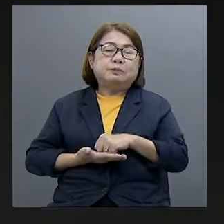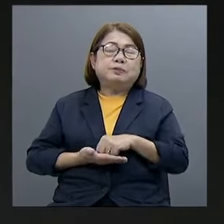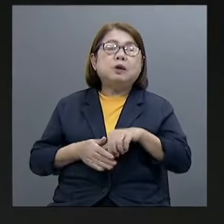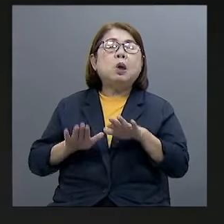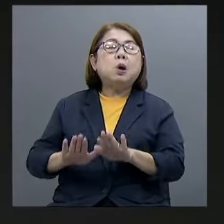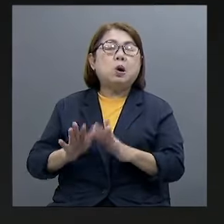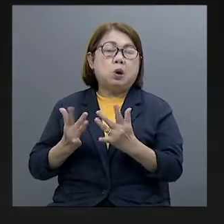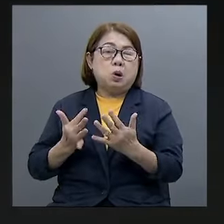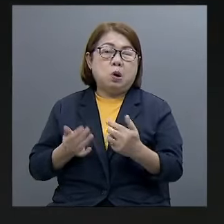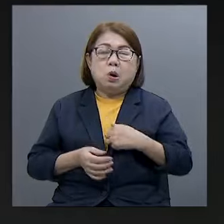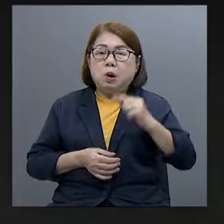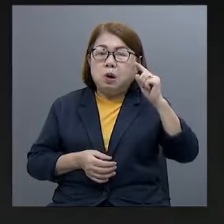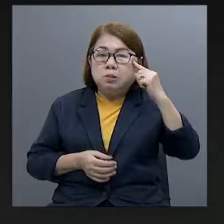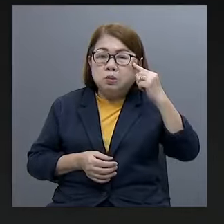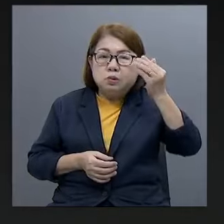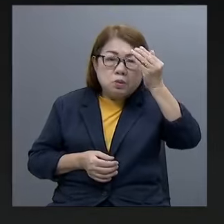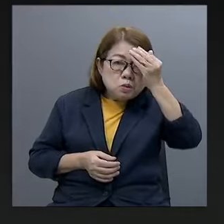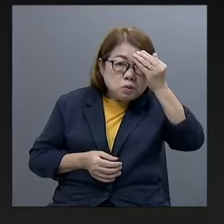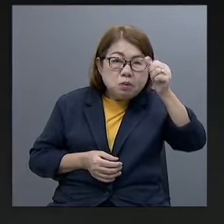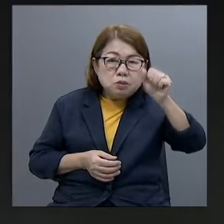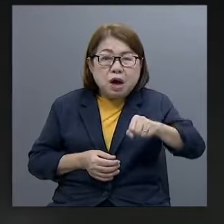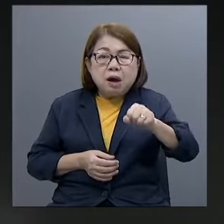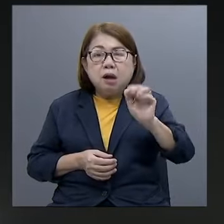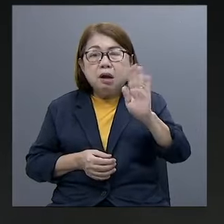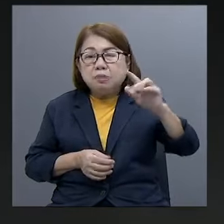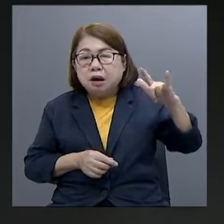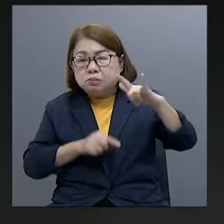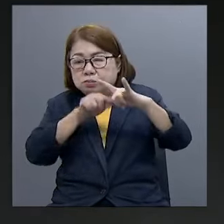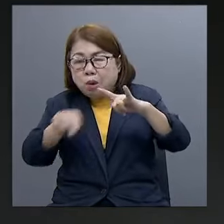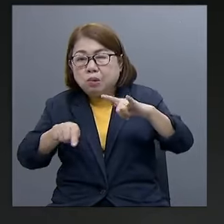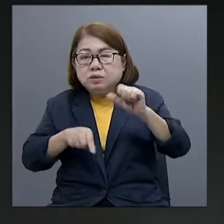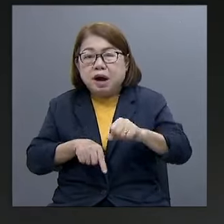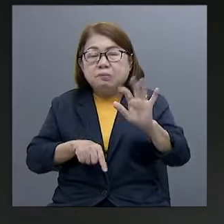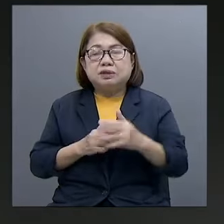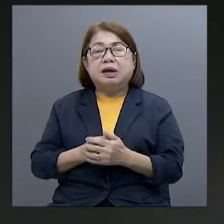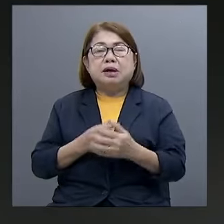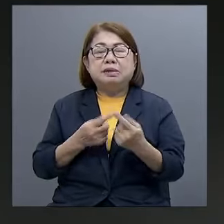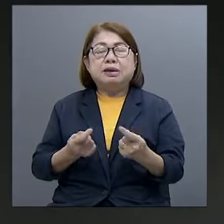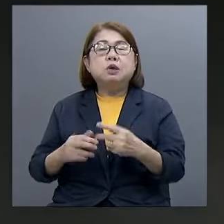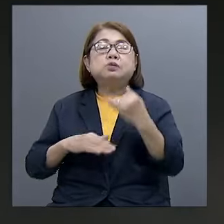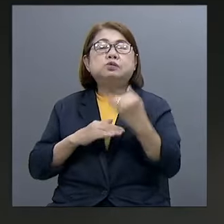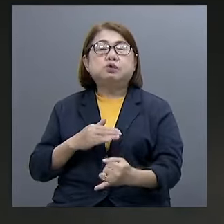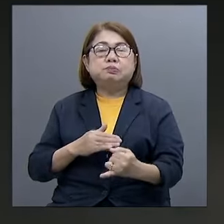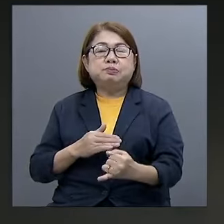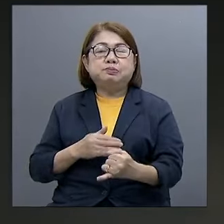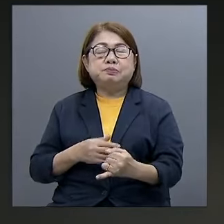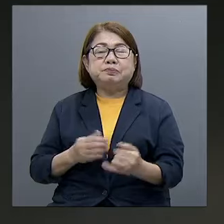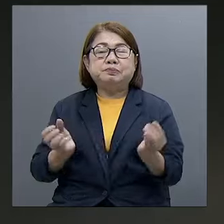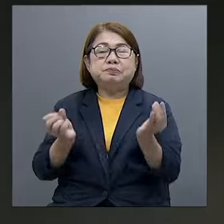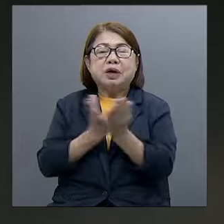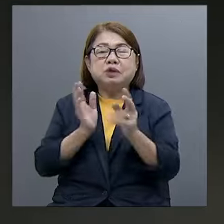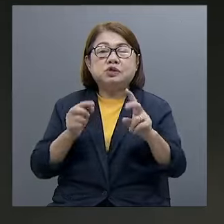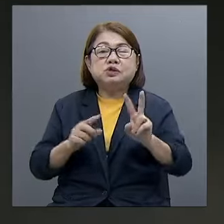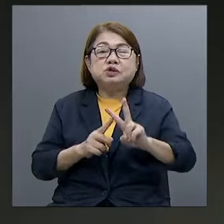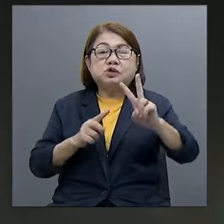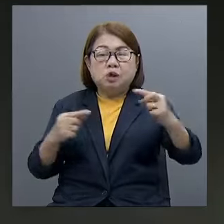านว่าอิสราเอลเกี่ยวข้องกับการโจมตีเมืองอิสฟาฮานก็ทำให้การตอบโต้กันไปมาจบลงตรงนี้แน่นอนค่ะว่าการตัดสินใจตอบ